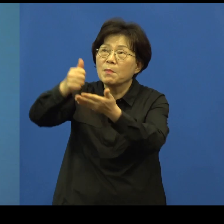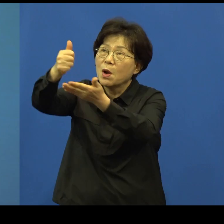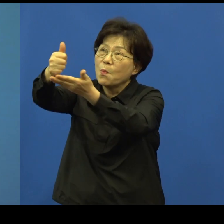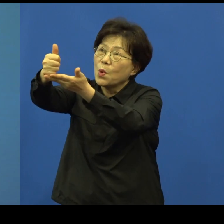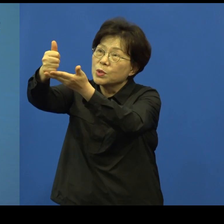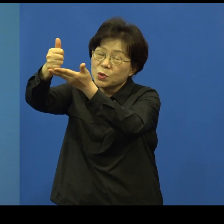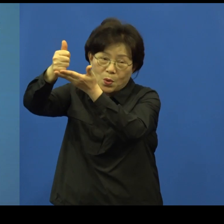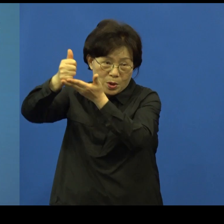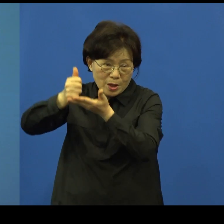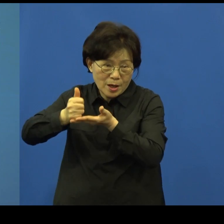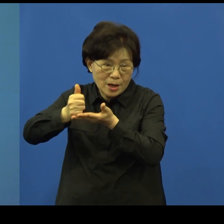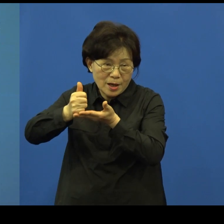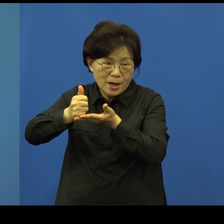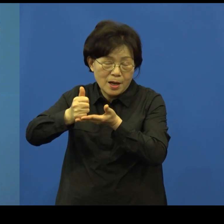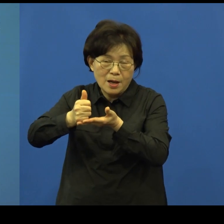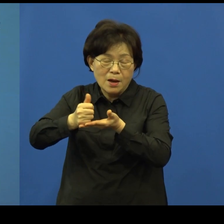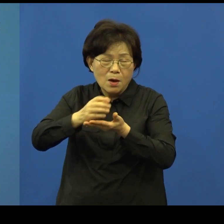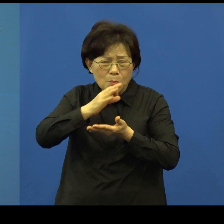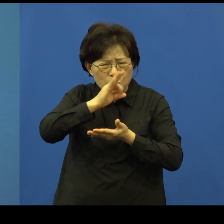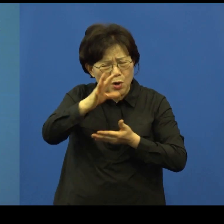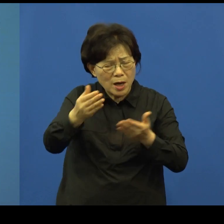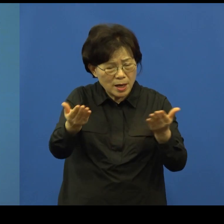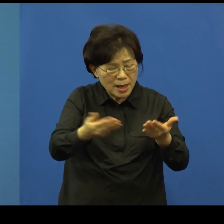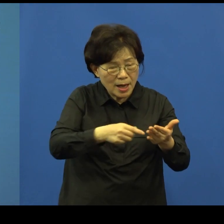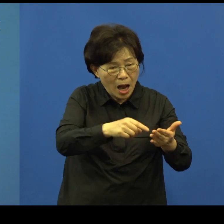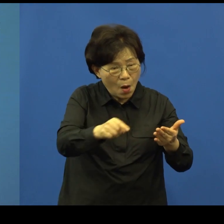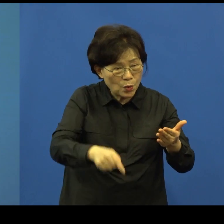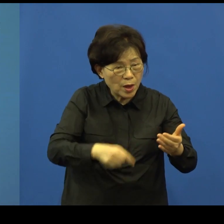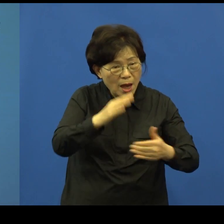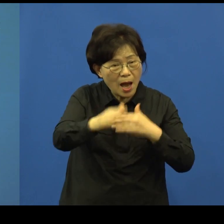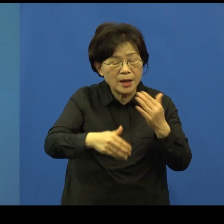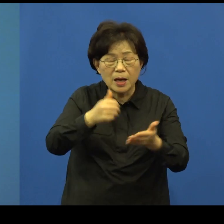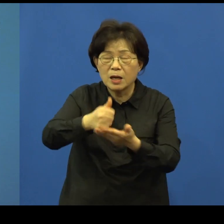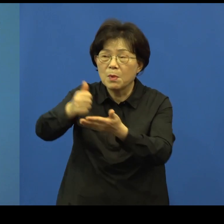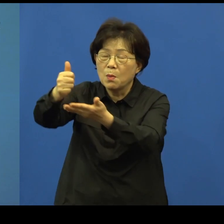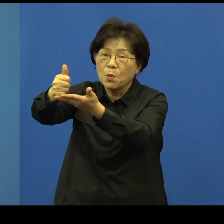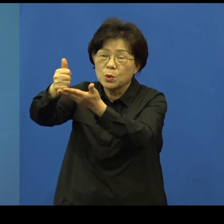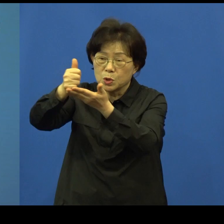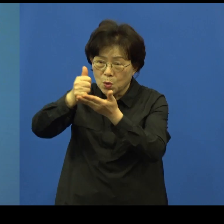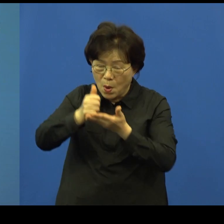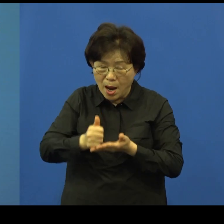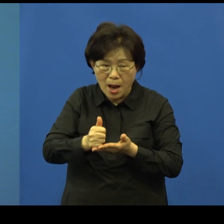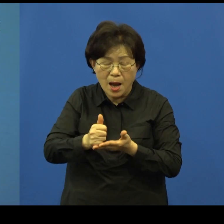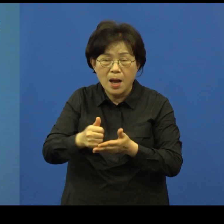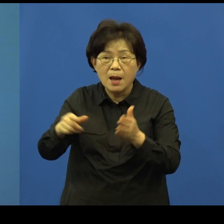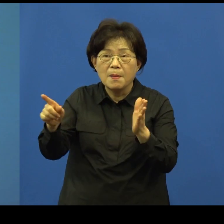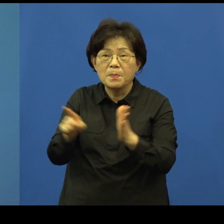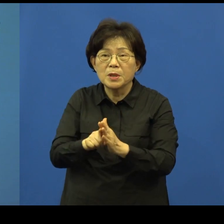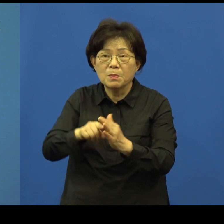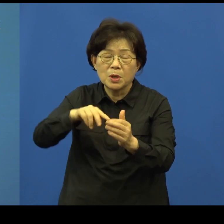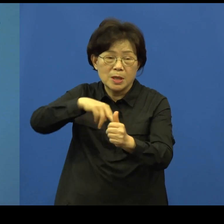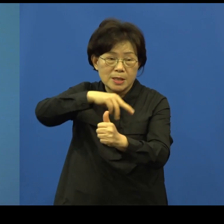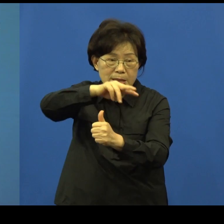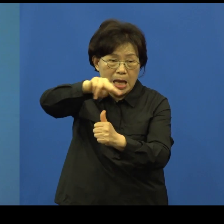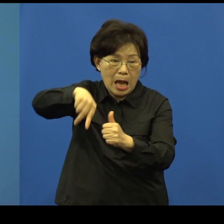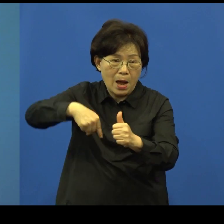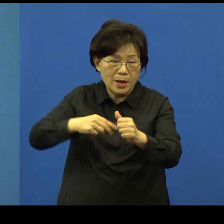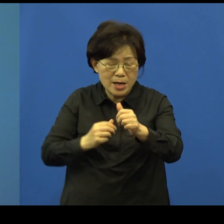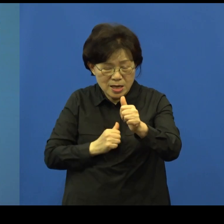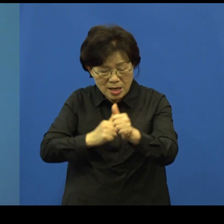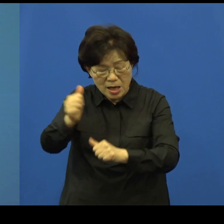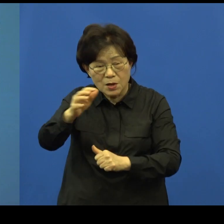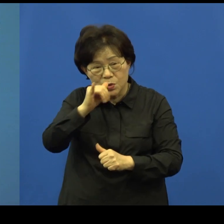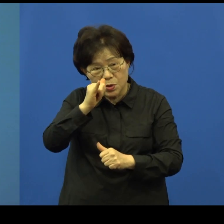거죠. 우리 이 불가능한 상황 속에 하나님을 모셔오는 거잖아요. 그럼 믿음으로 이 상황을 뛰어넘게